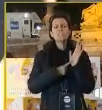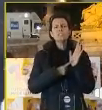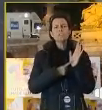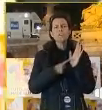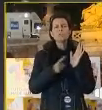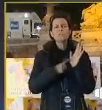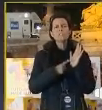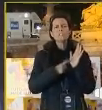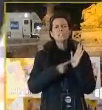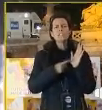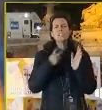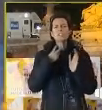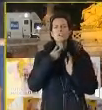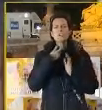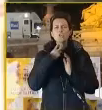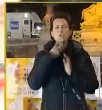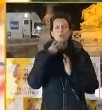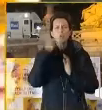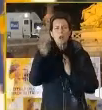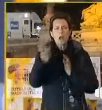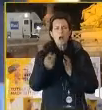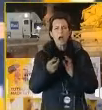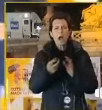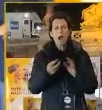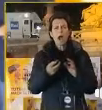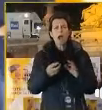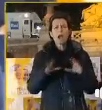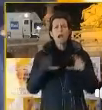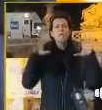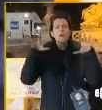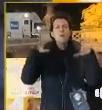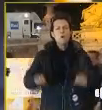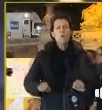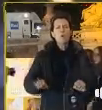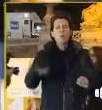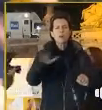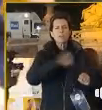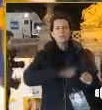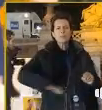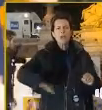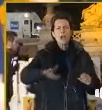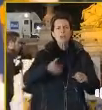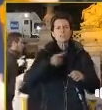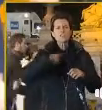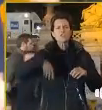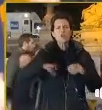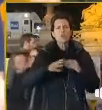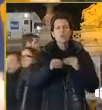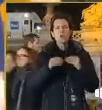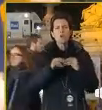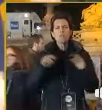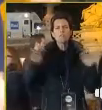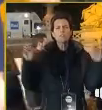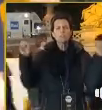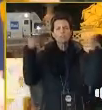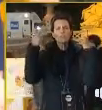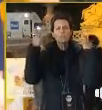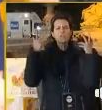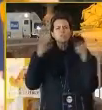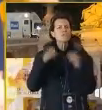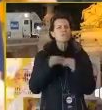occupato piazze, abbiamo fatto una rivoluzione pulendo le piazze.